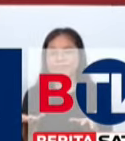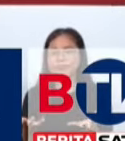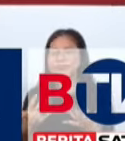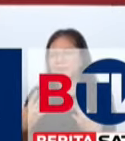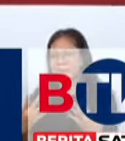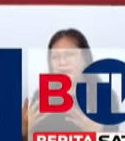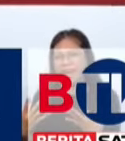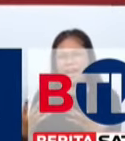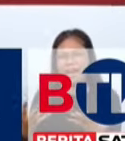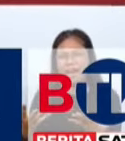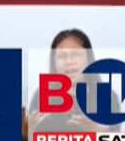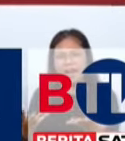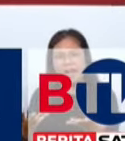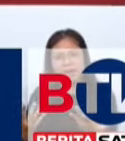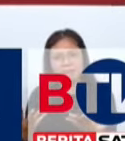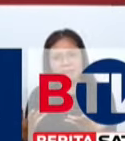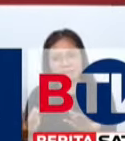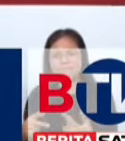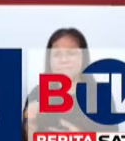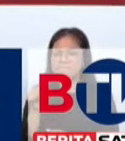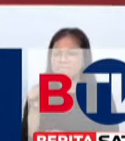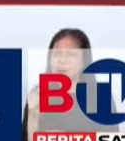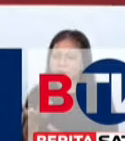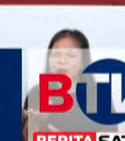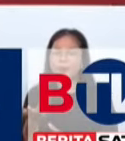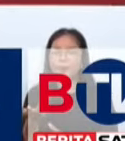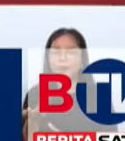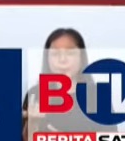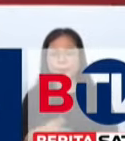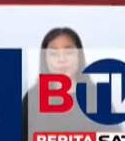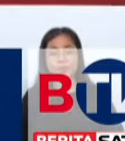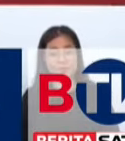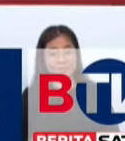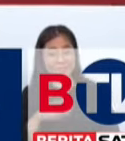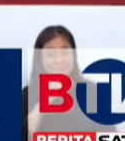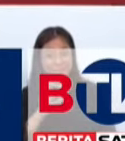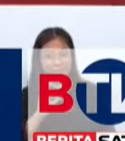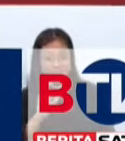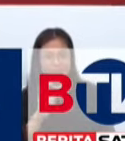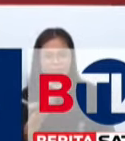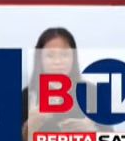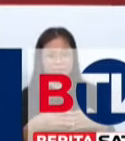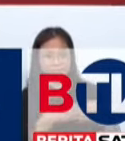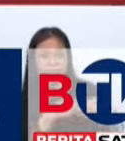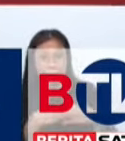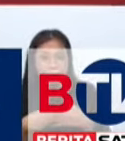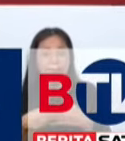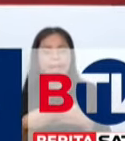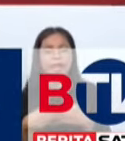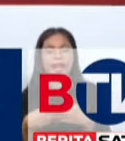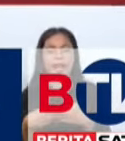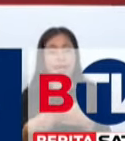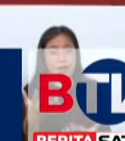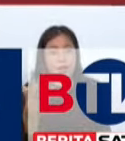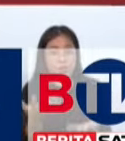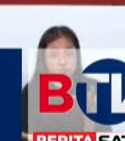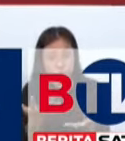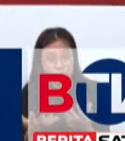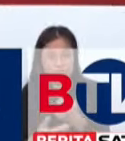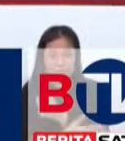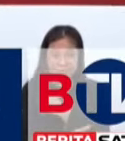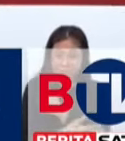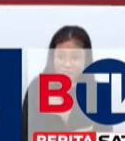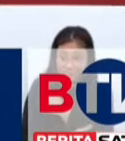Kumaha ya jadi leadership Apakah negara apakah